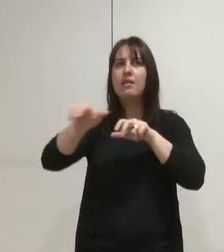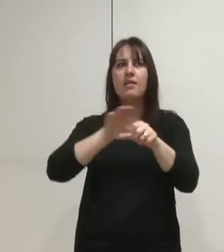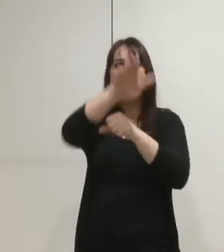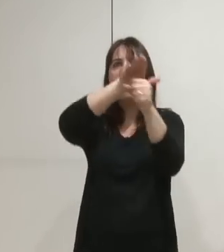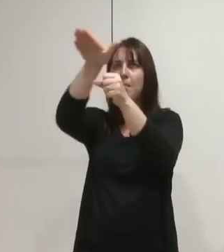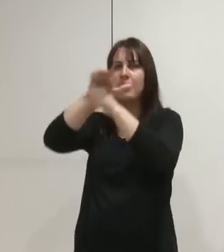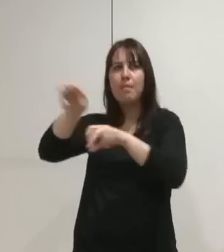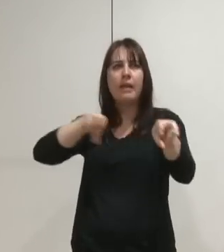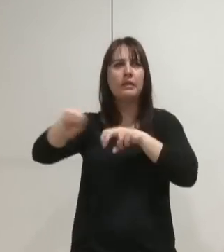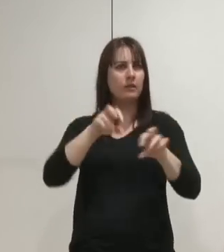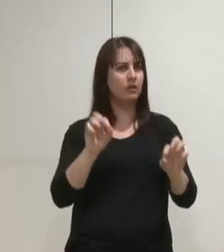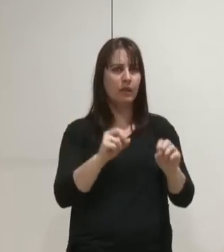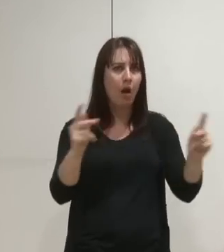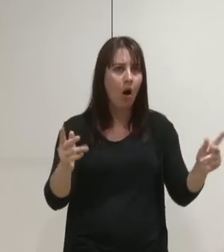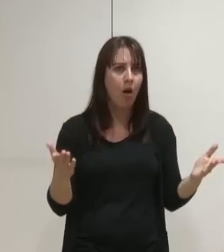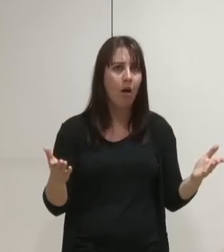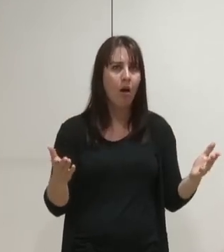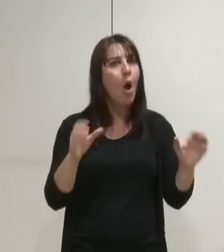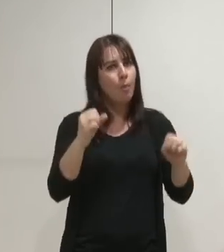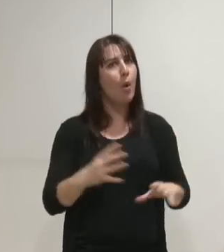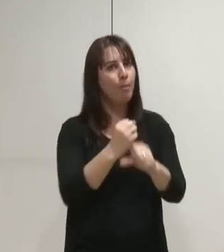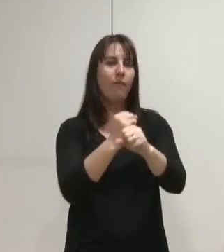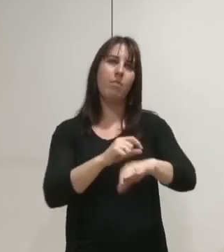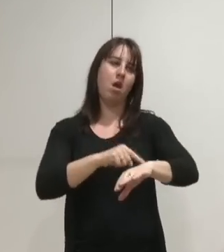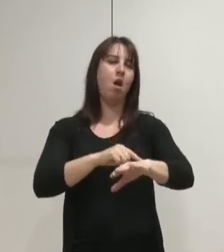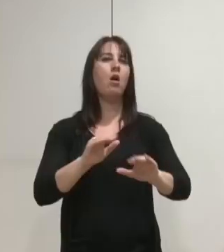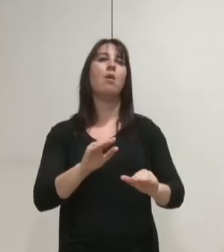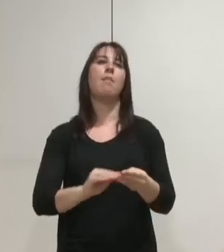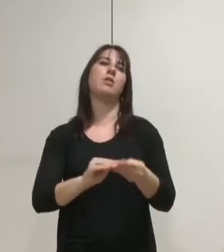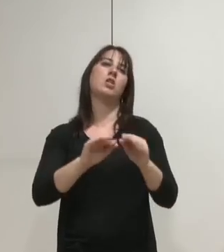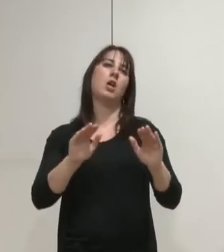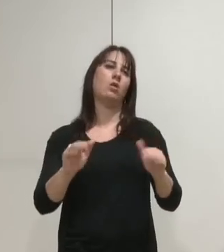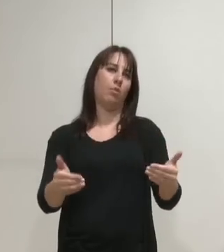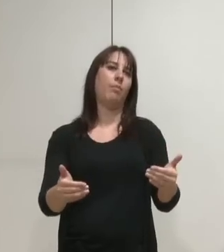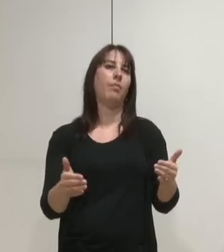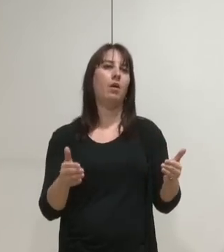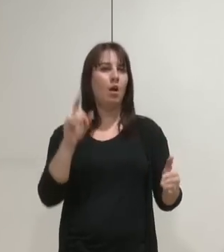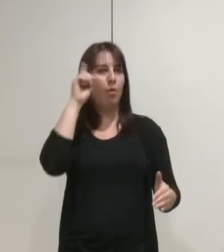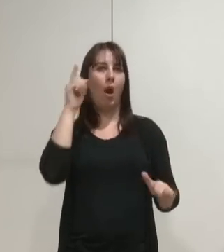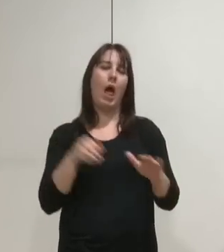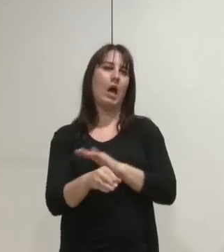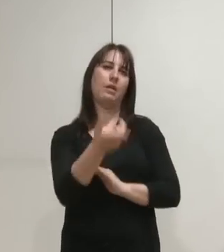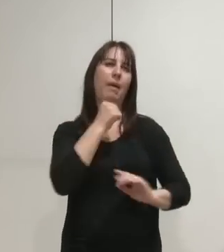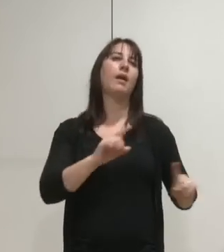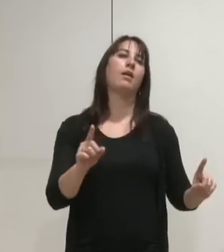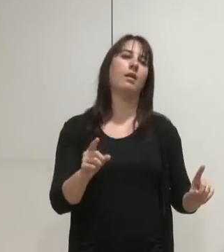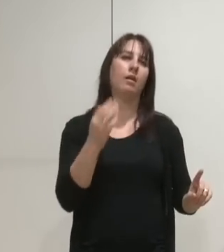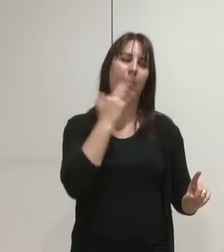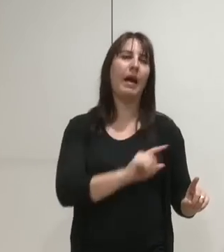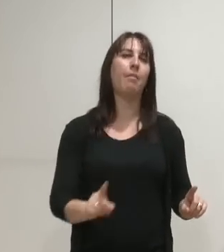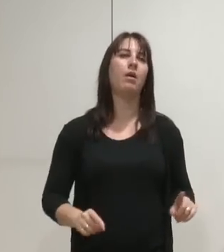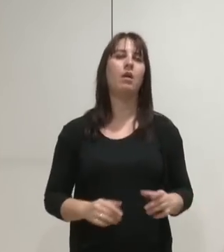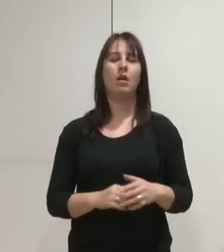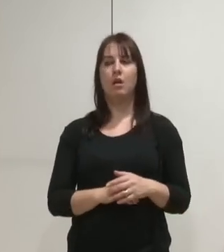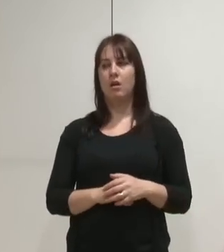voilà donc vous pouvez dire un mot mais maintenant ça je pense que le l'insinuation devient un petit peu désagréable